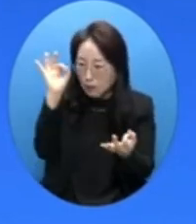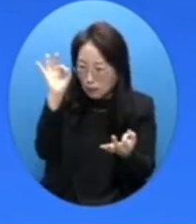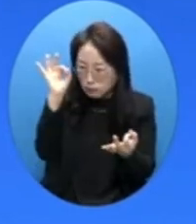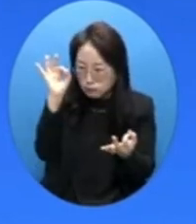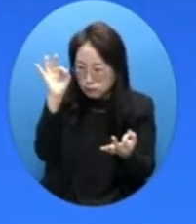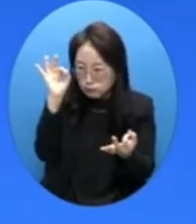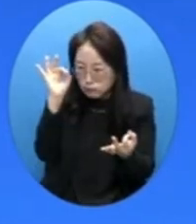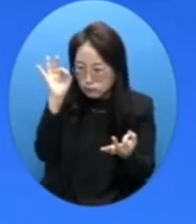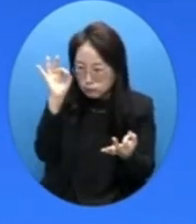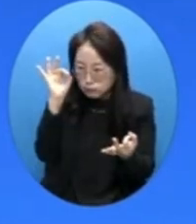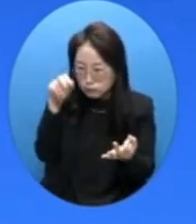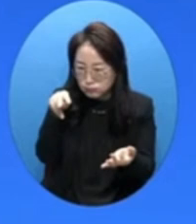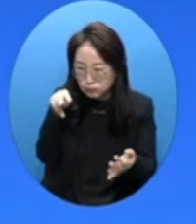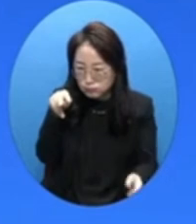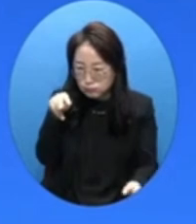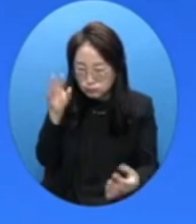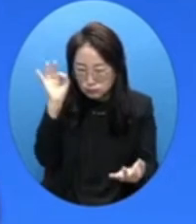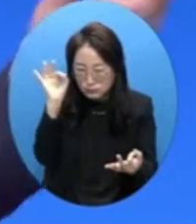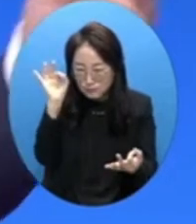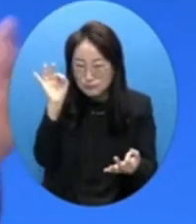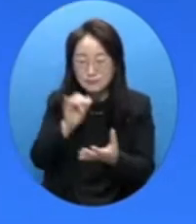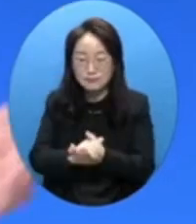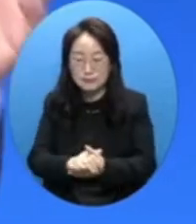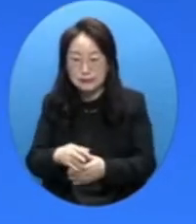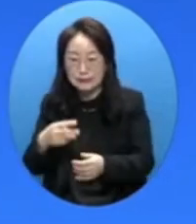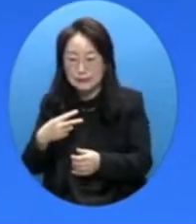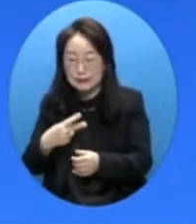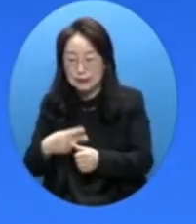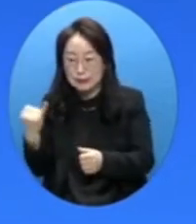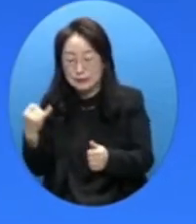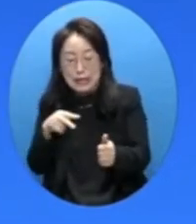있습니다 이러고 가만히 있어요